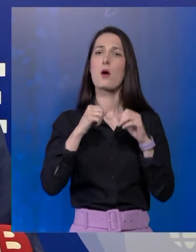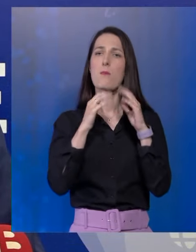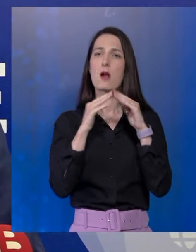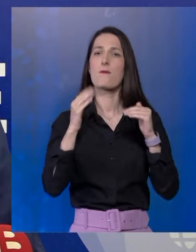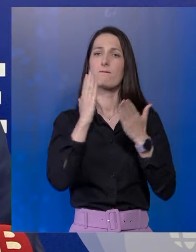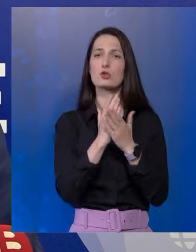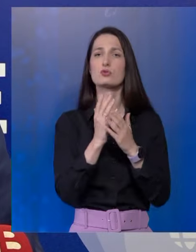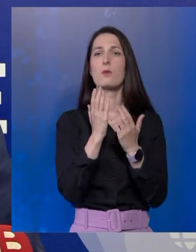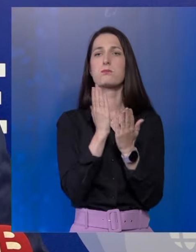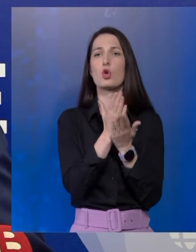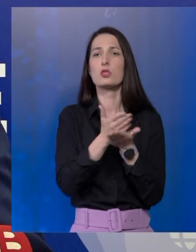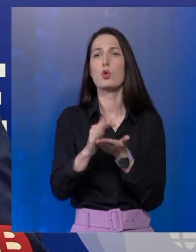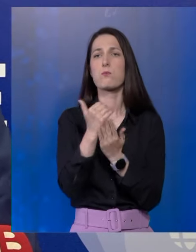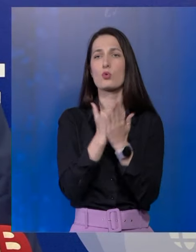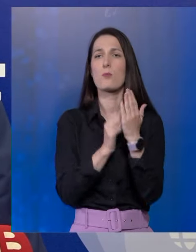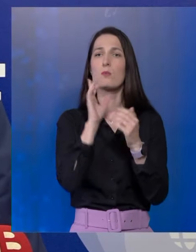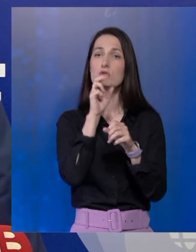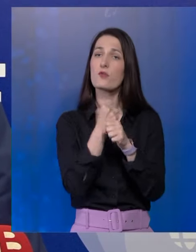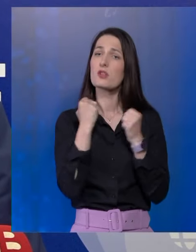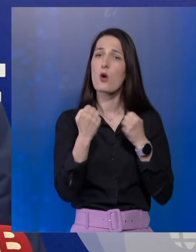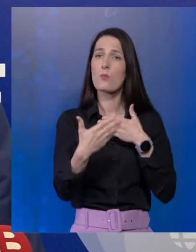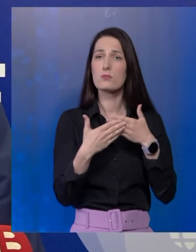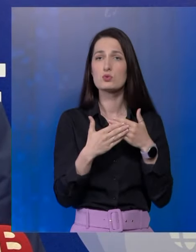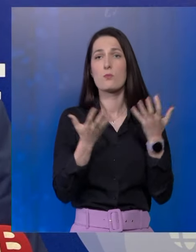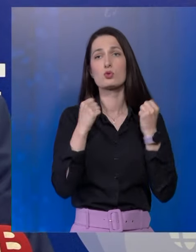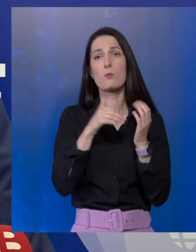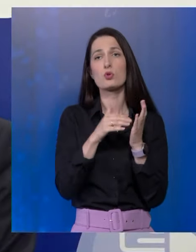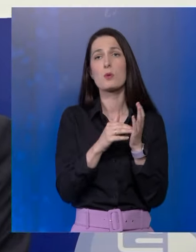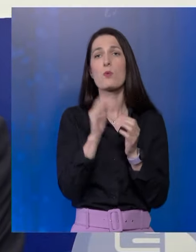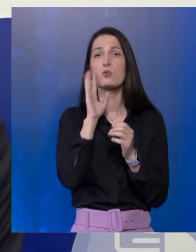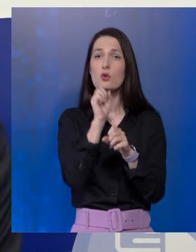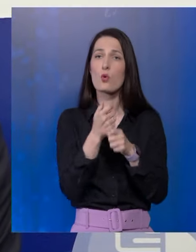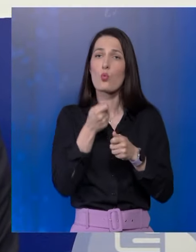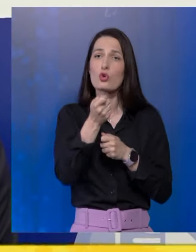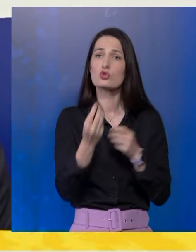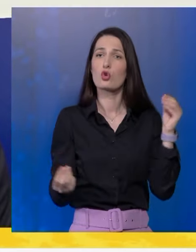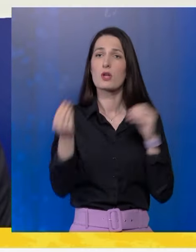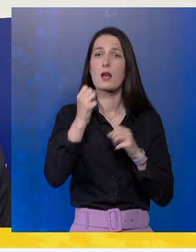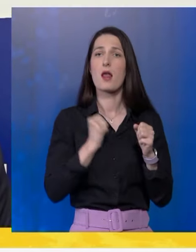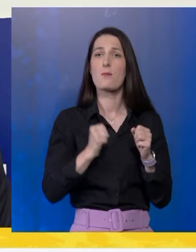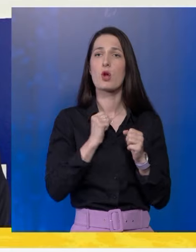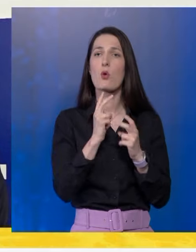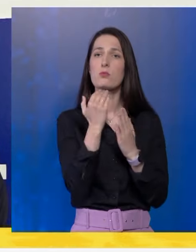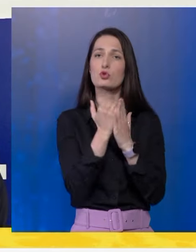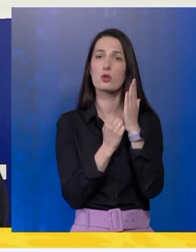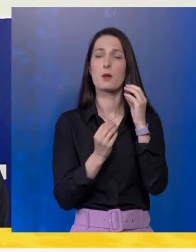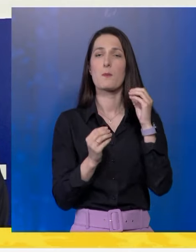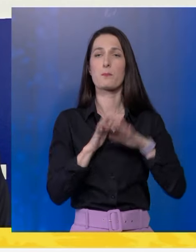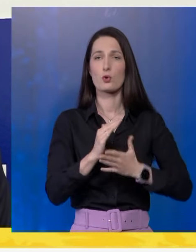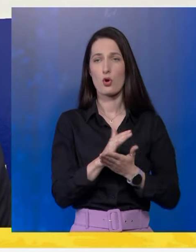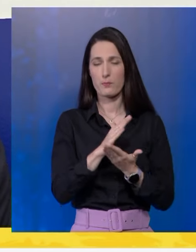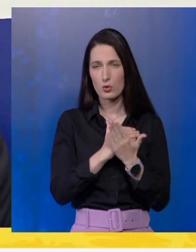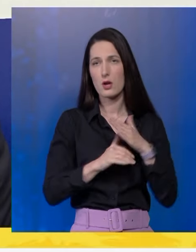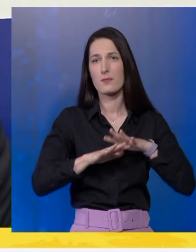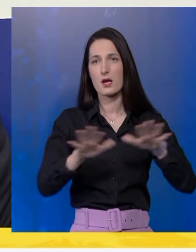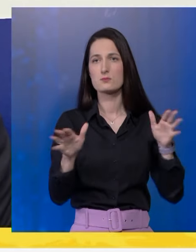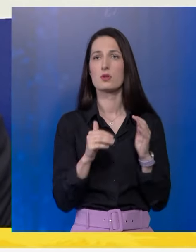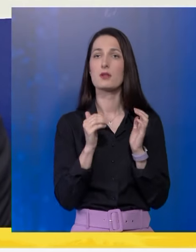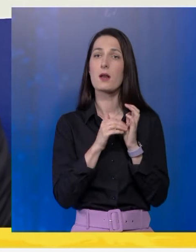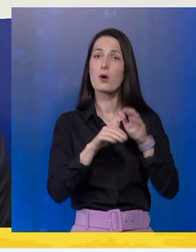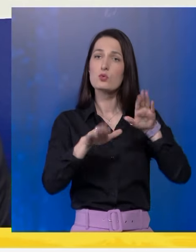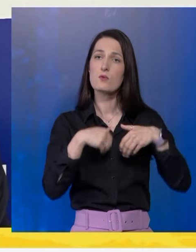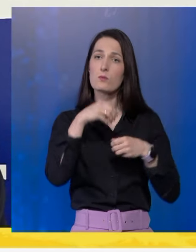uloži dodatne napore kako bi bila dio programa plana rasta. Treba da se usvoji budžet, bez njega neće biti plana rasta. Ali